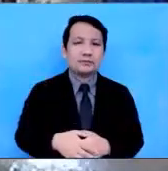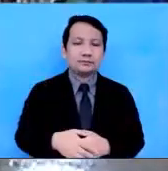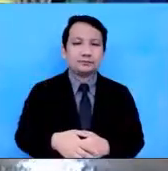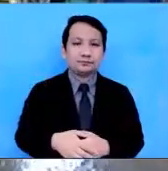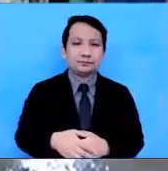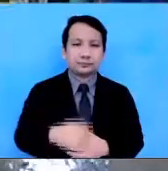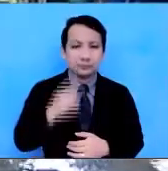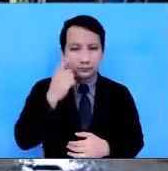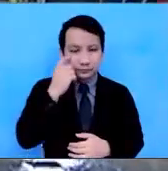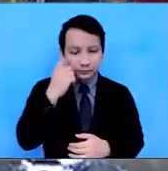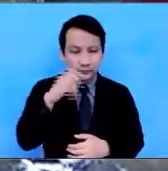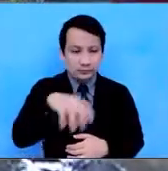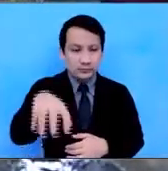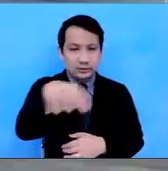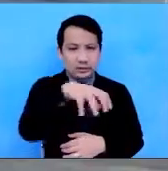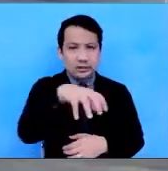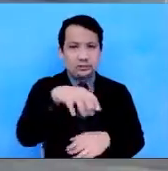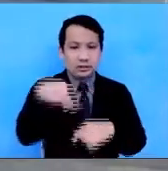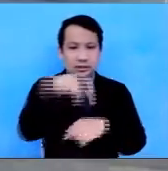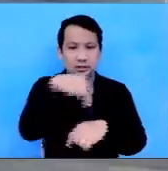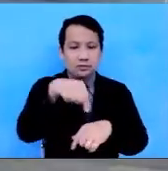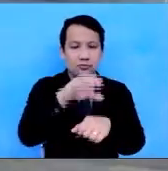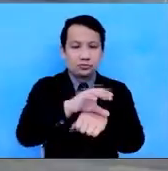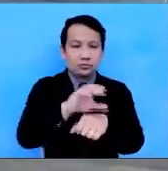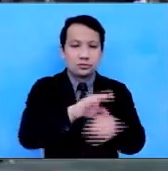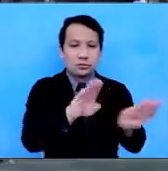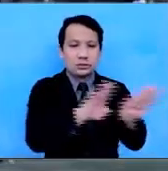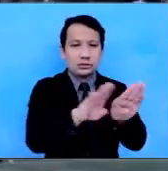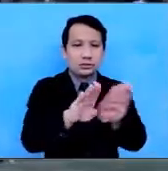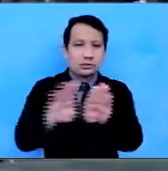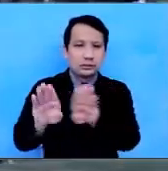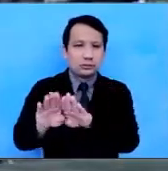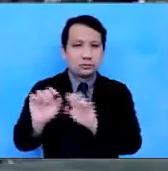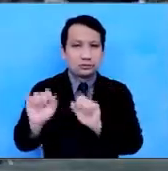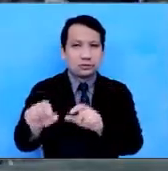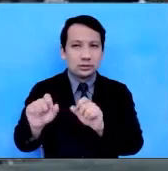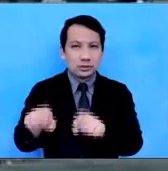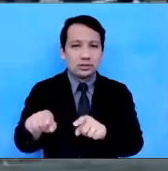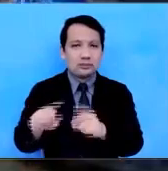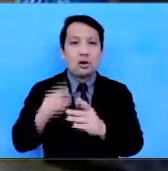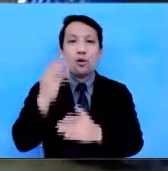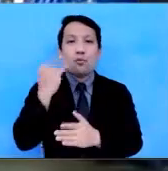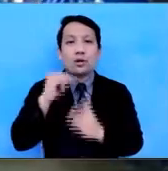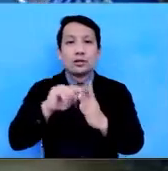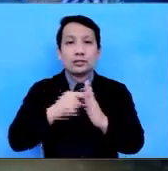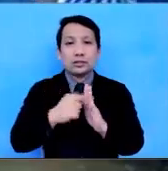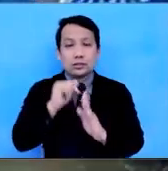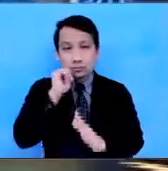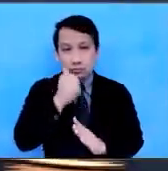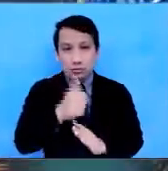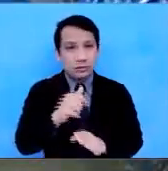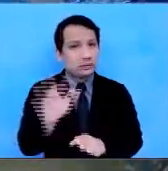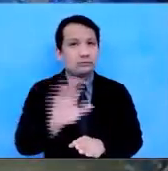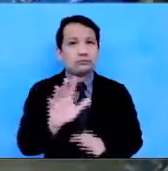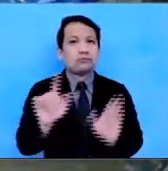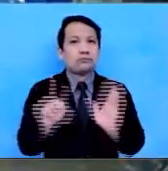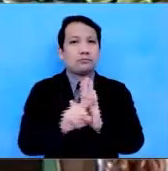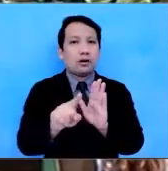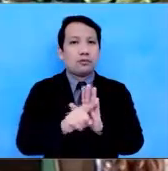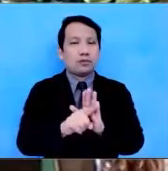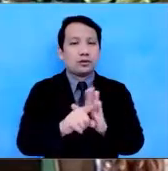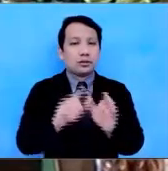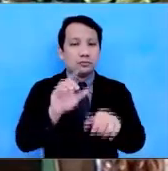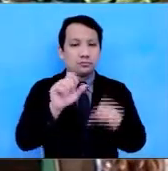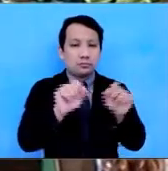Sa paligid naman ng Quiapo Church, sarado na ilang tindahan. Simula kasi bukas, di muna pwedeng magtinda sa gilid ng simbahan